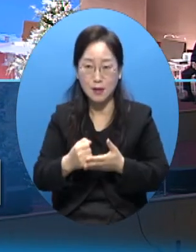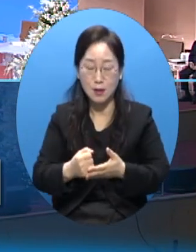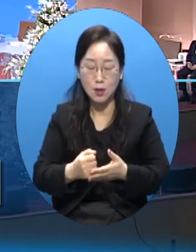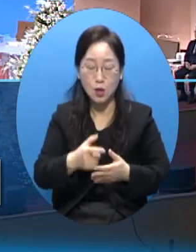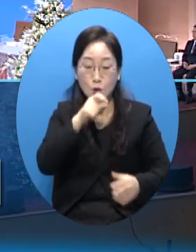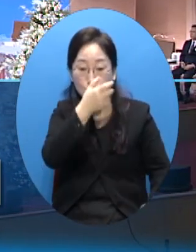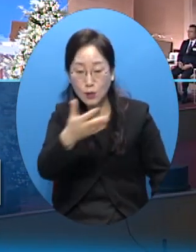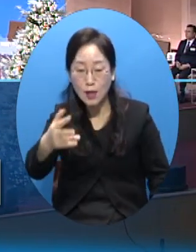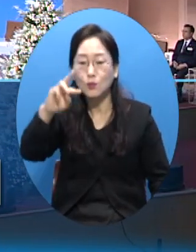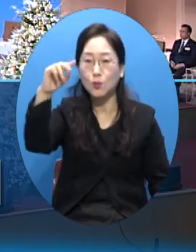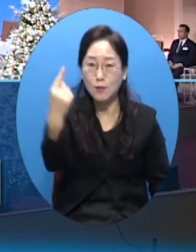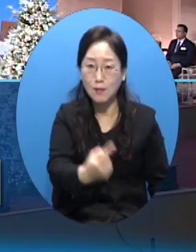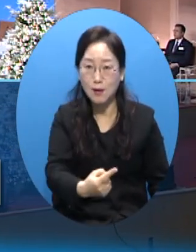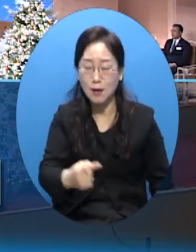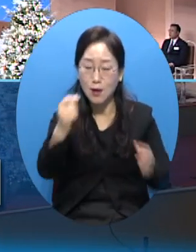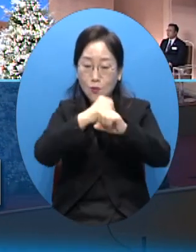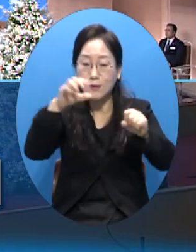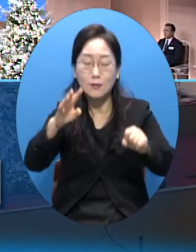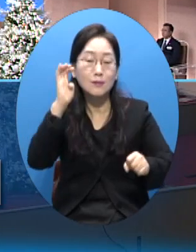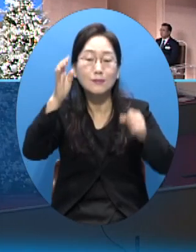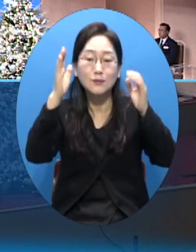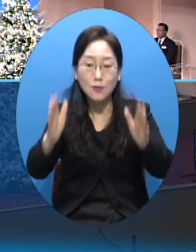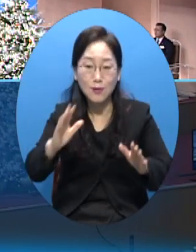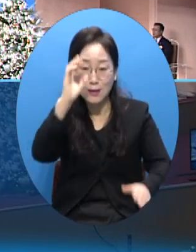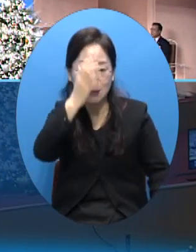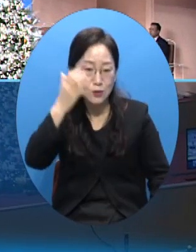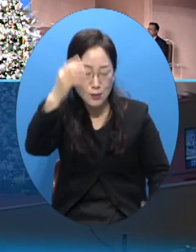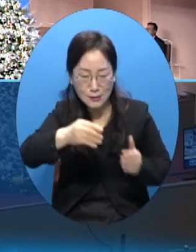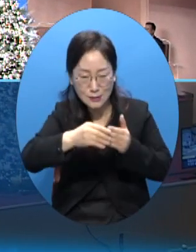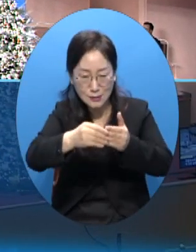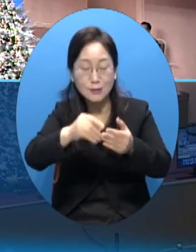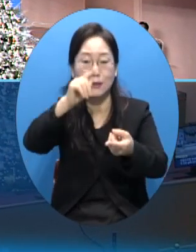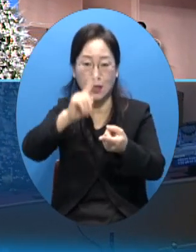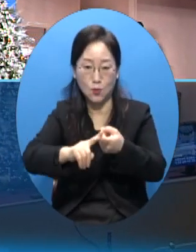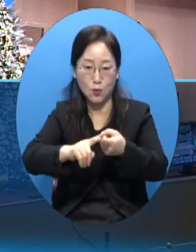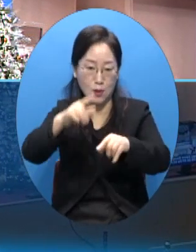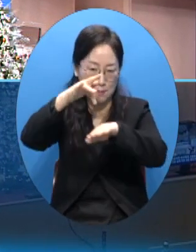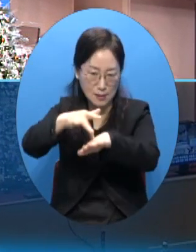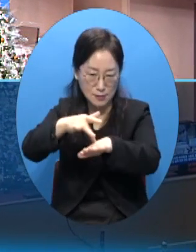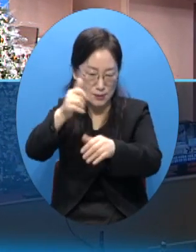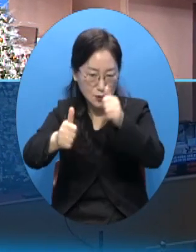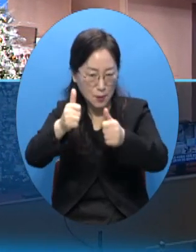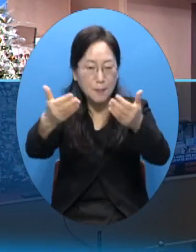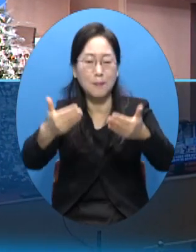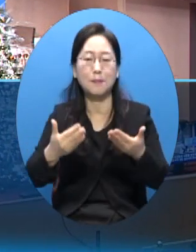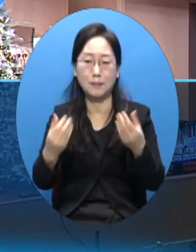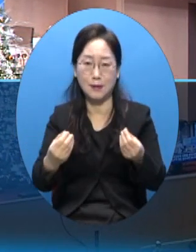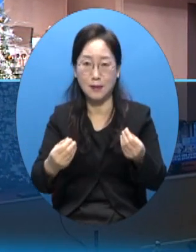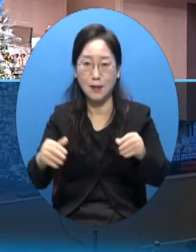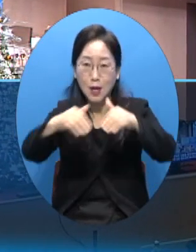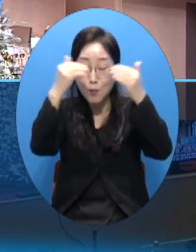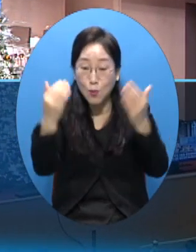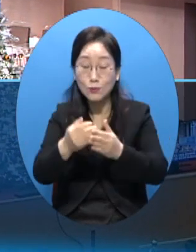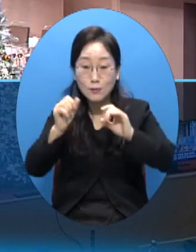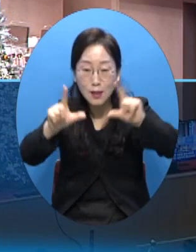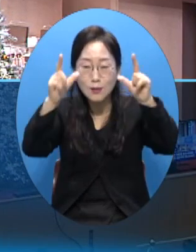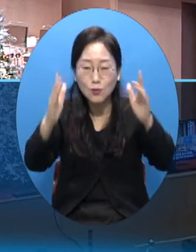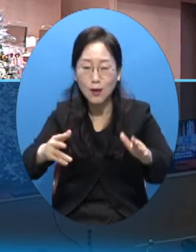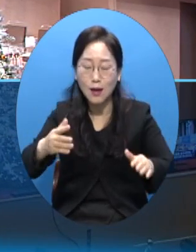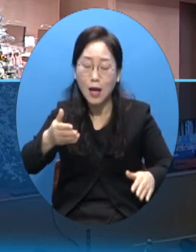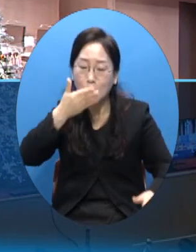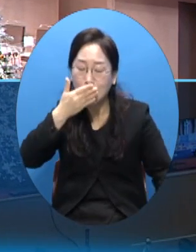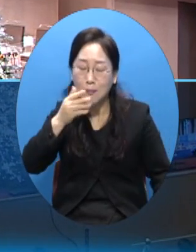광야에서 40일 동안 성령에게 이끌리며 마귀에게 시험을 받으시더라이 모든 날에 아무것도 잡수시지 아니하시니